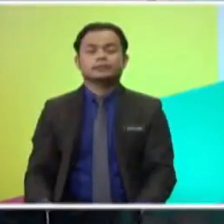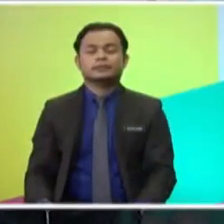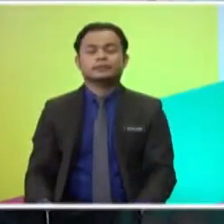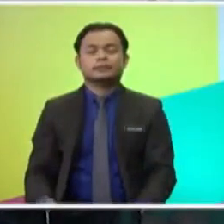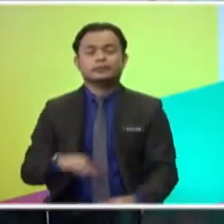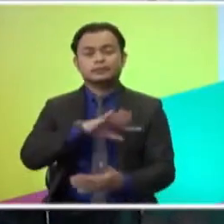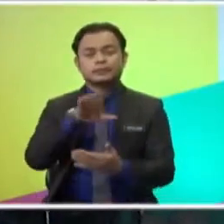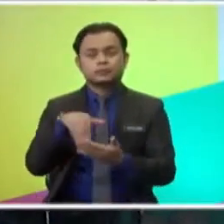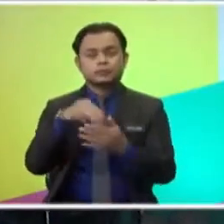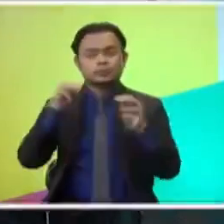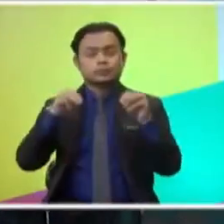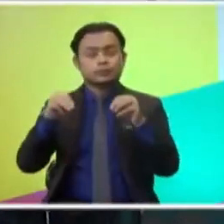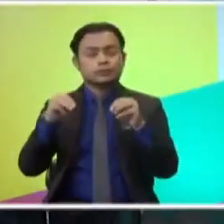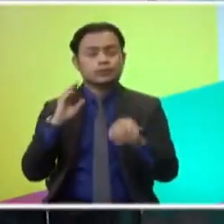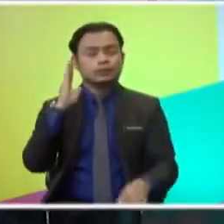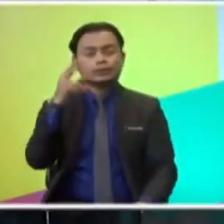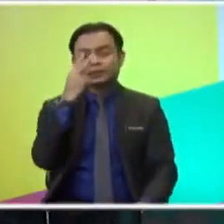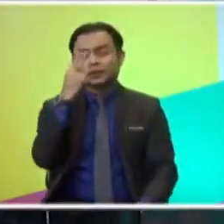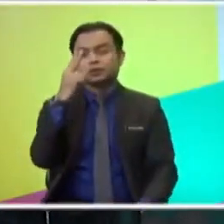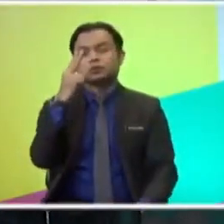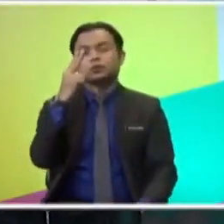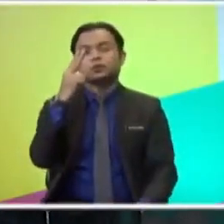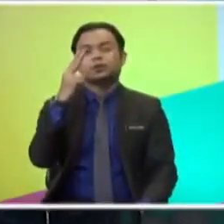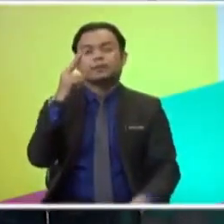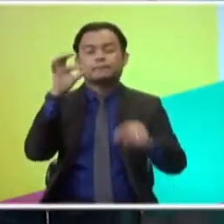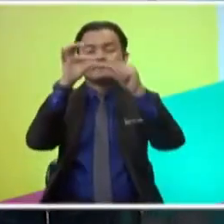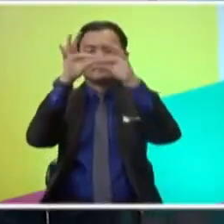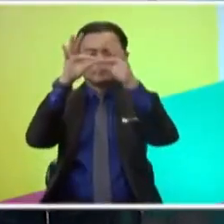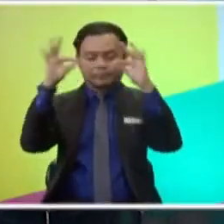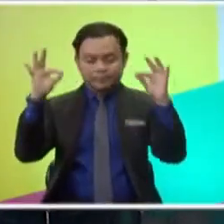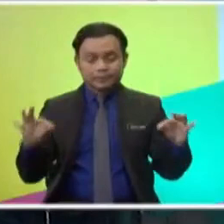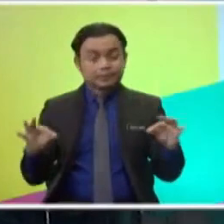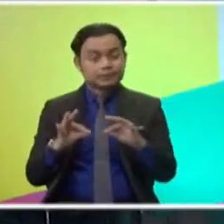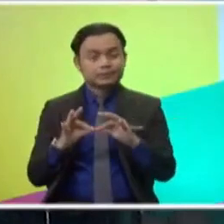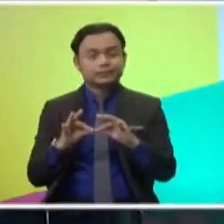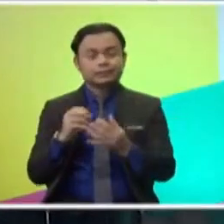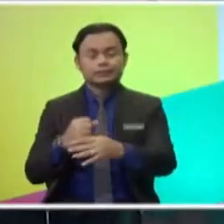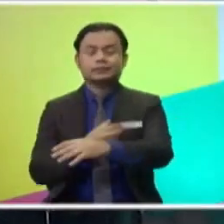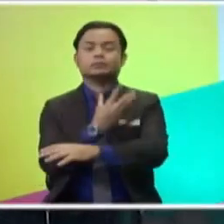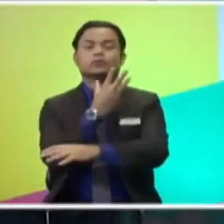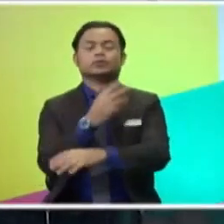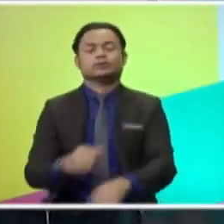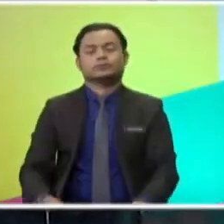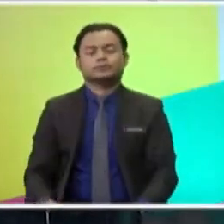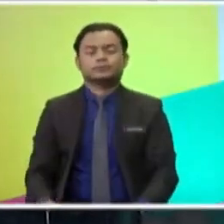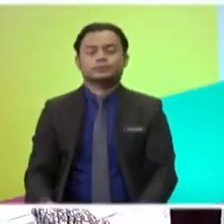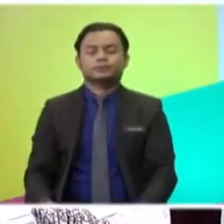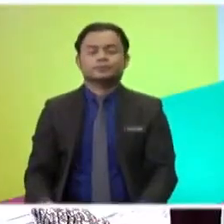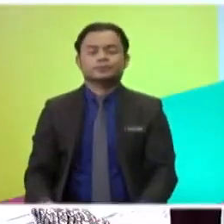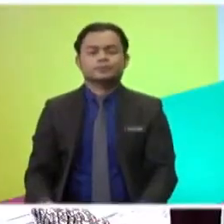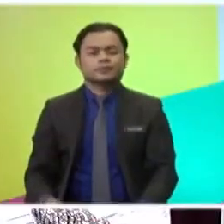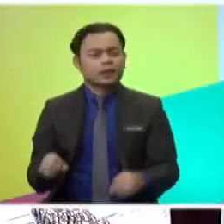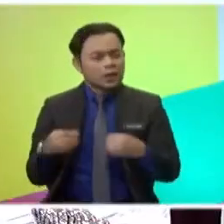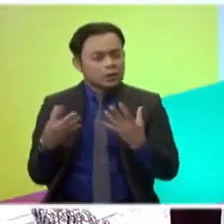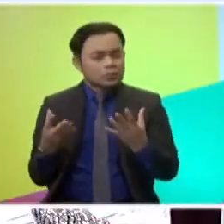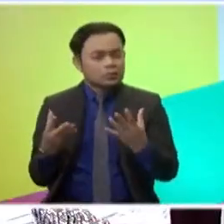murid-murid peta timbul yang dibawa oleh Cikgu Zakaria khas ke studio Didik TV KPM. Kita akan melihat bagaimana agaknya rupa peta